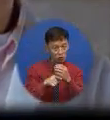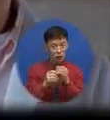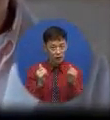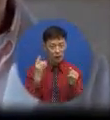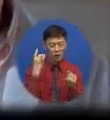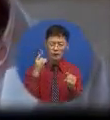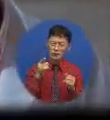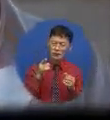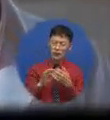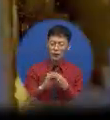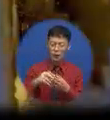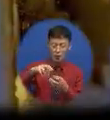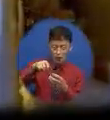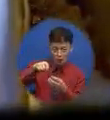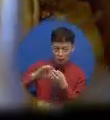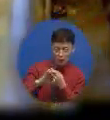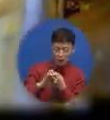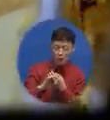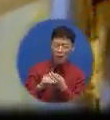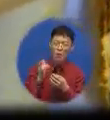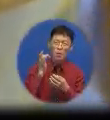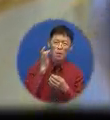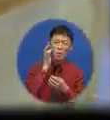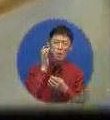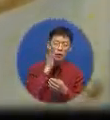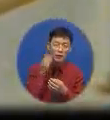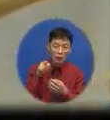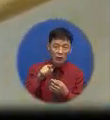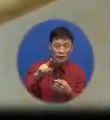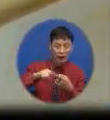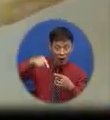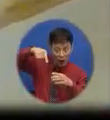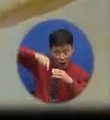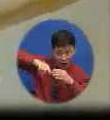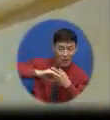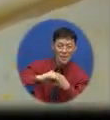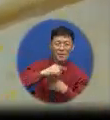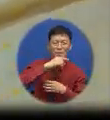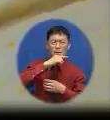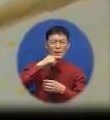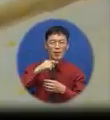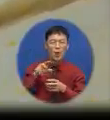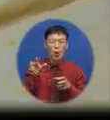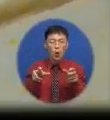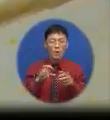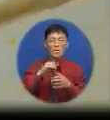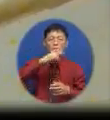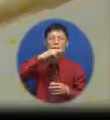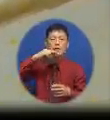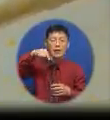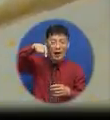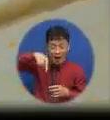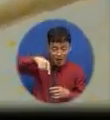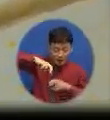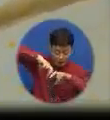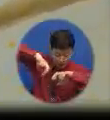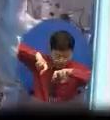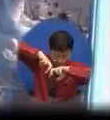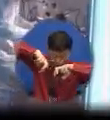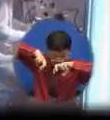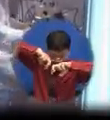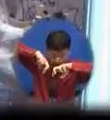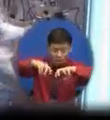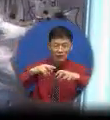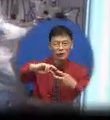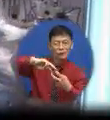과학자들이 호박 속에 들어 있는 모기 속에 들어 있는 공룡의 피 속에 들어 있는